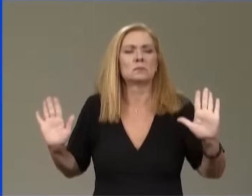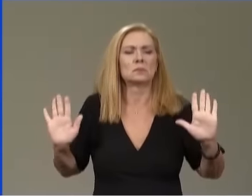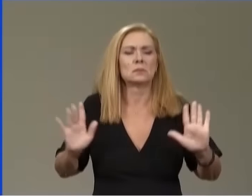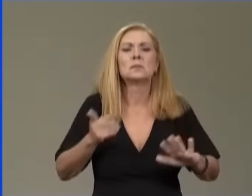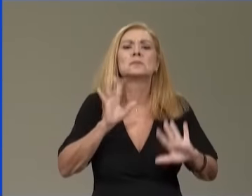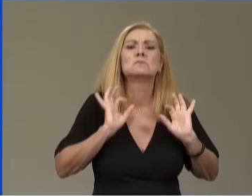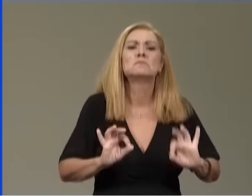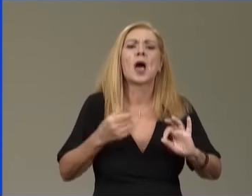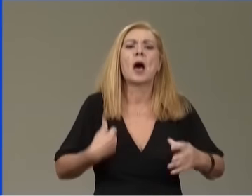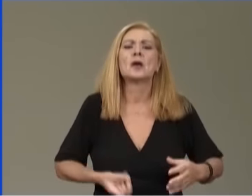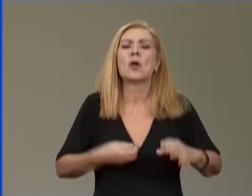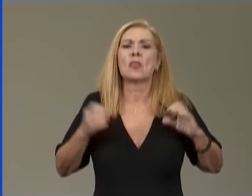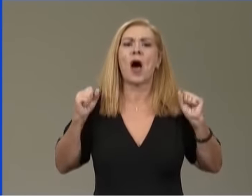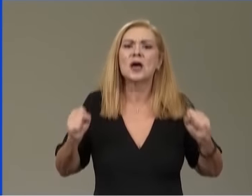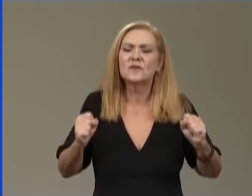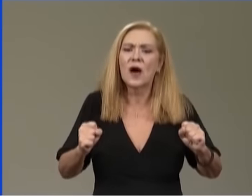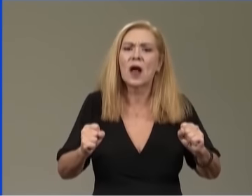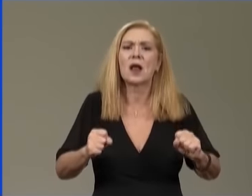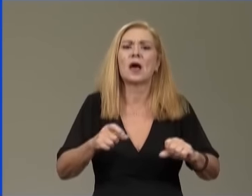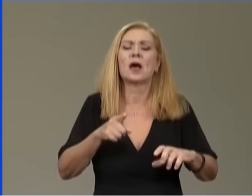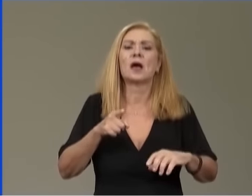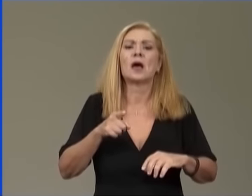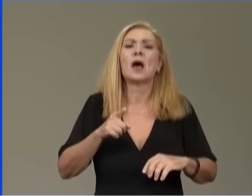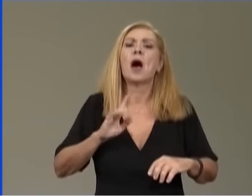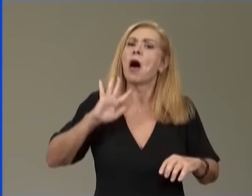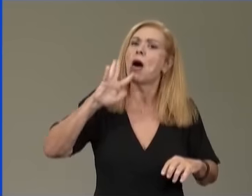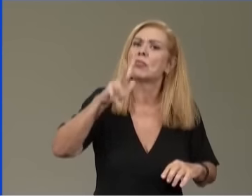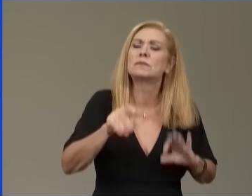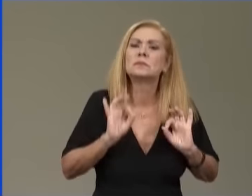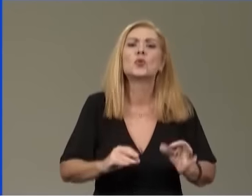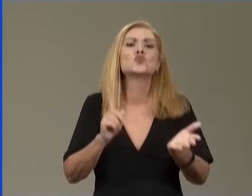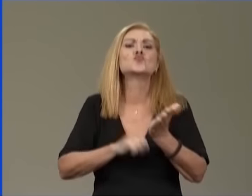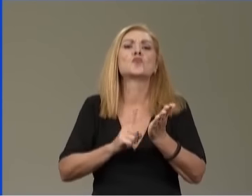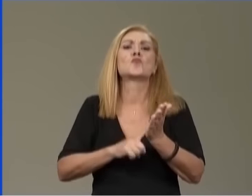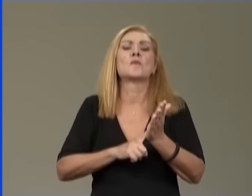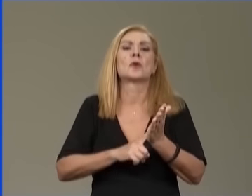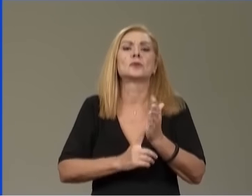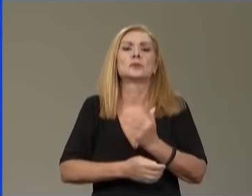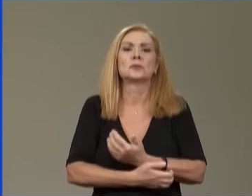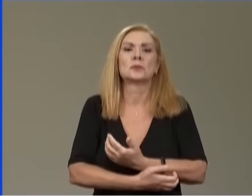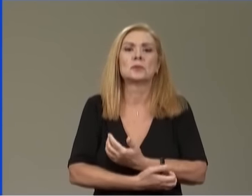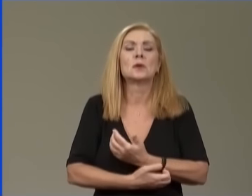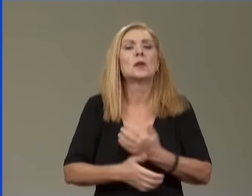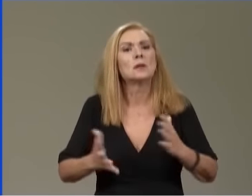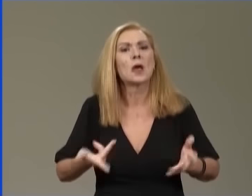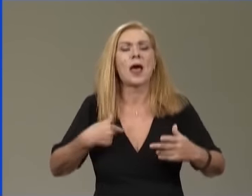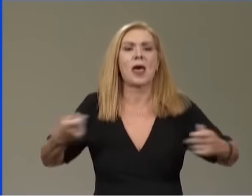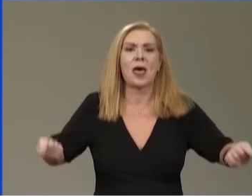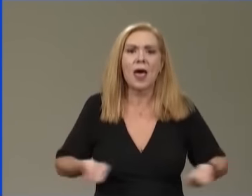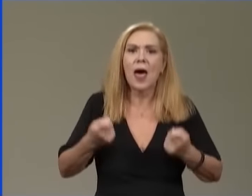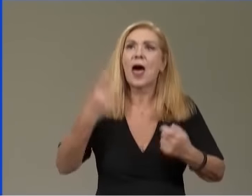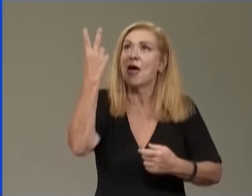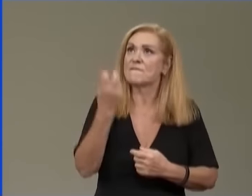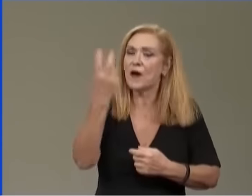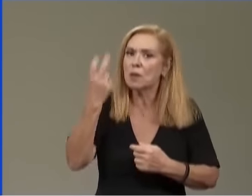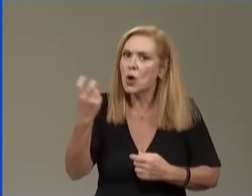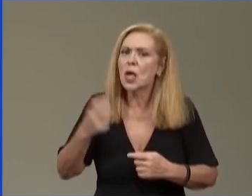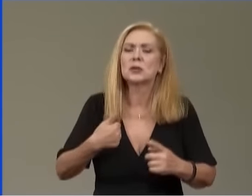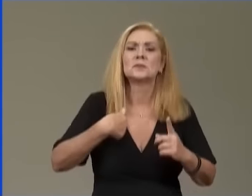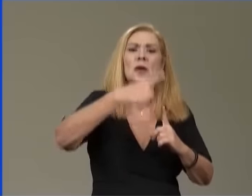ασφάλειας και καθημερινής νομιμότητας, με εφαρμογές και χρησιμοποιώντας την